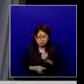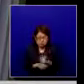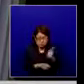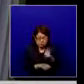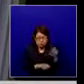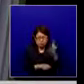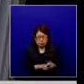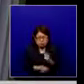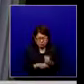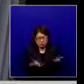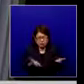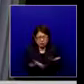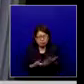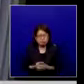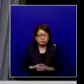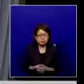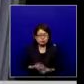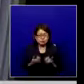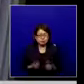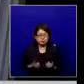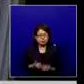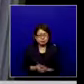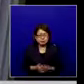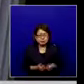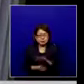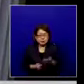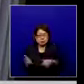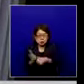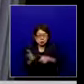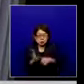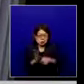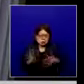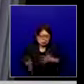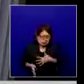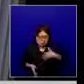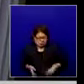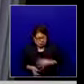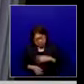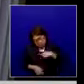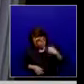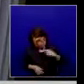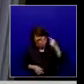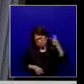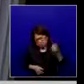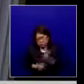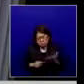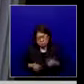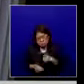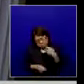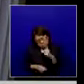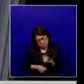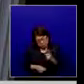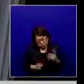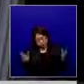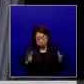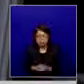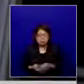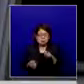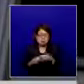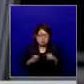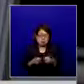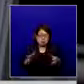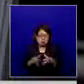งนะวันนี้คนหนี้ท่วมฆ่าตัวตายสะท้อนผลงานทีมเศรษฐกิจนะที่เขาเรียกว่า